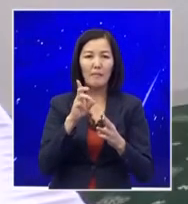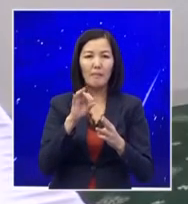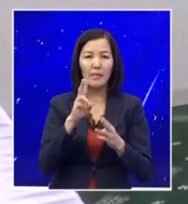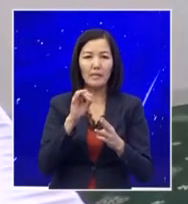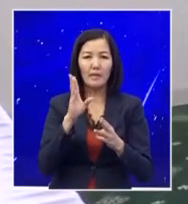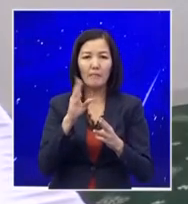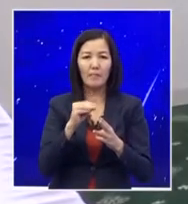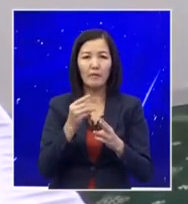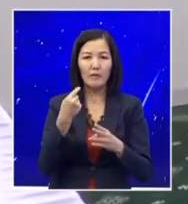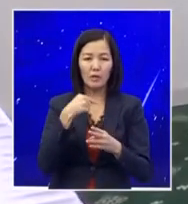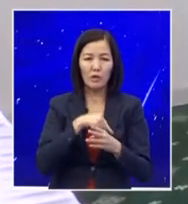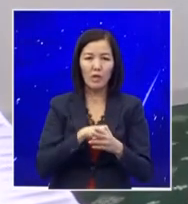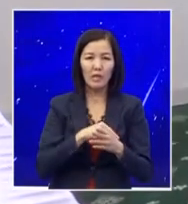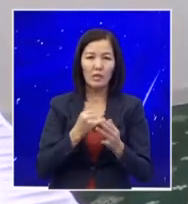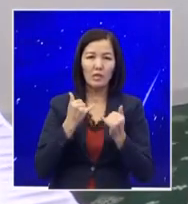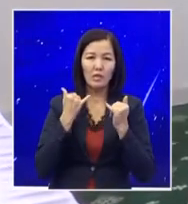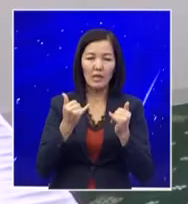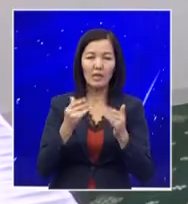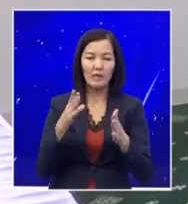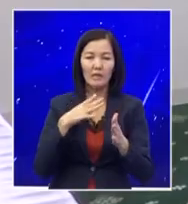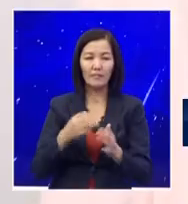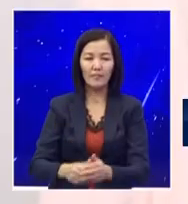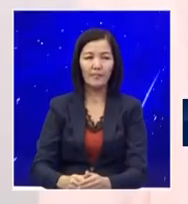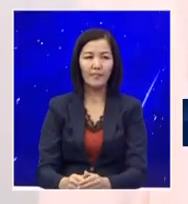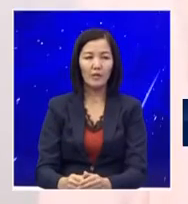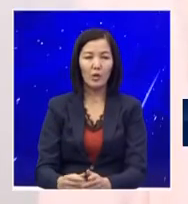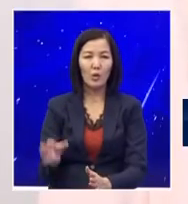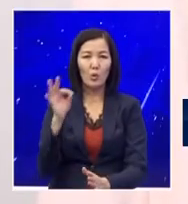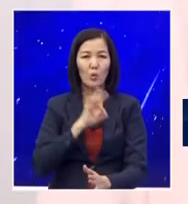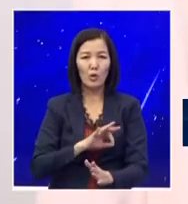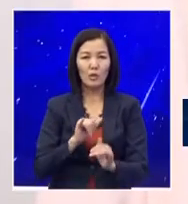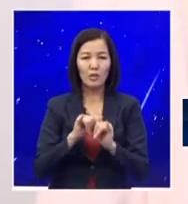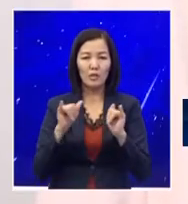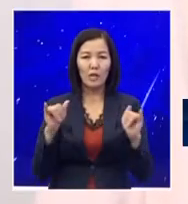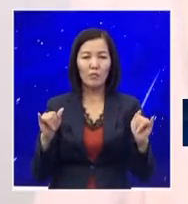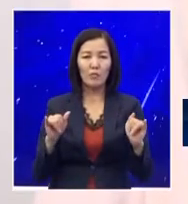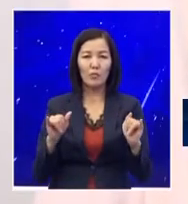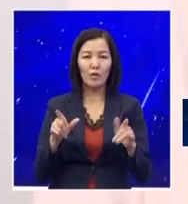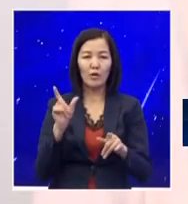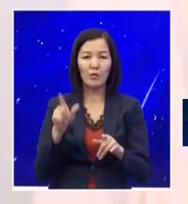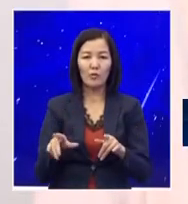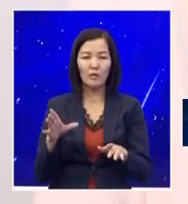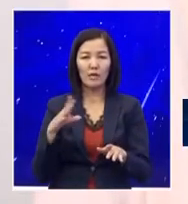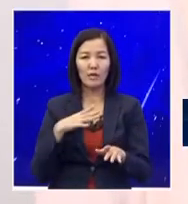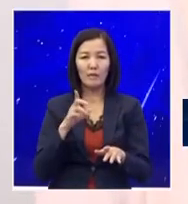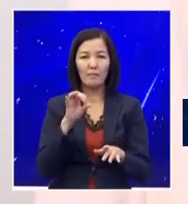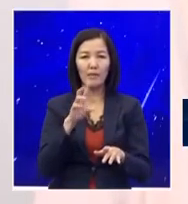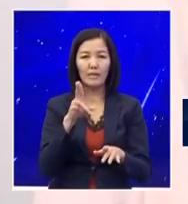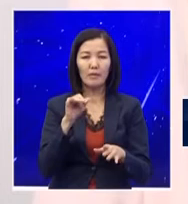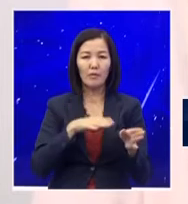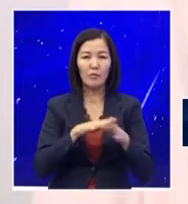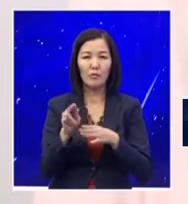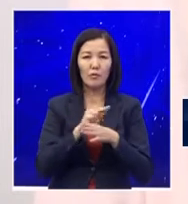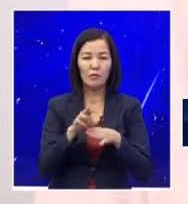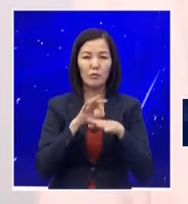жаны жәннатта болуын тілеп тарасты жұрт. Үлес қосып өңірдің дамуына, ілесіп замананың ағымына, күрделі жұмыс